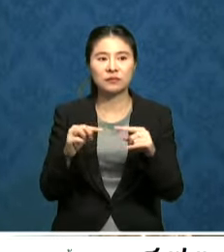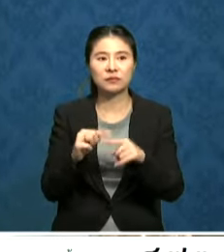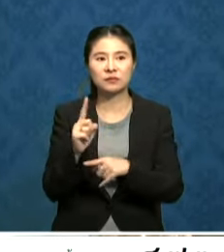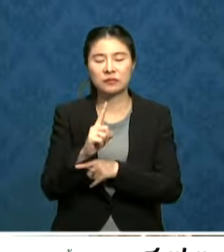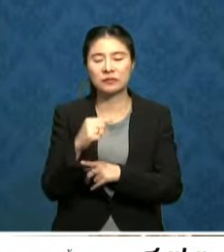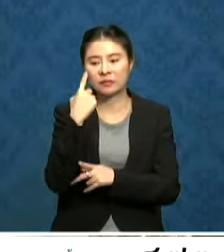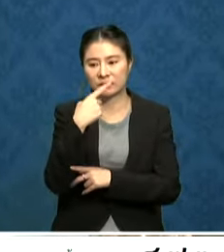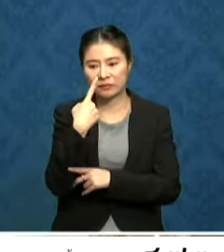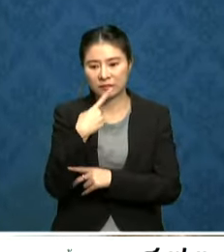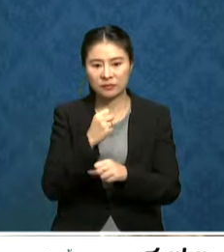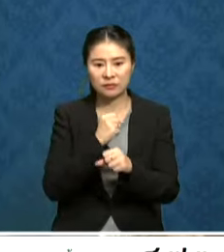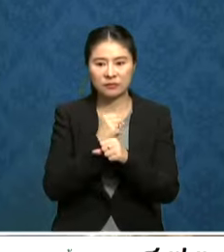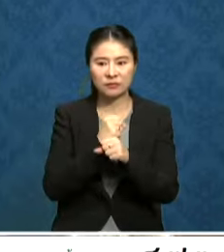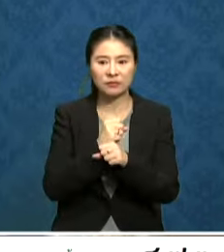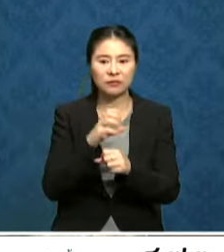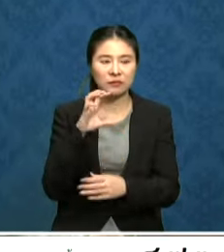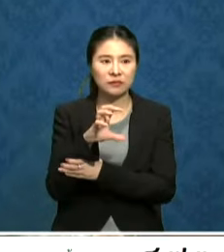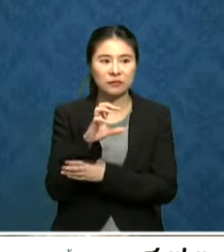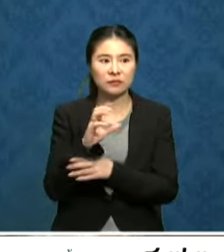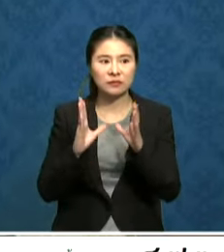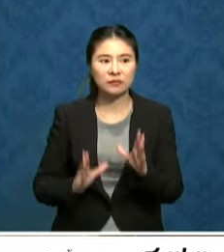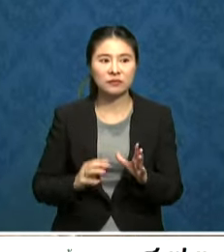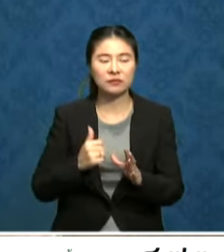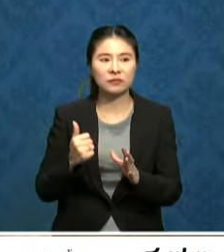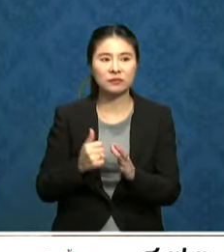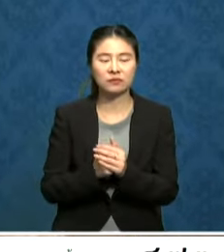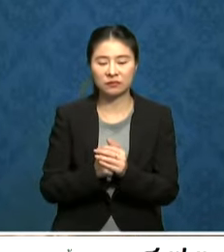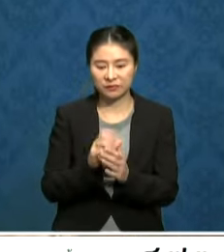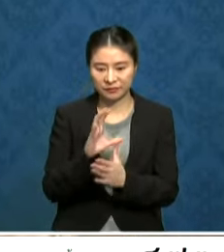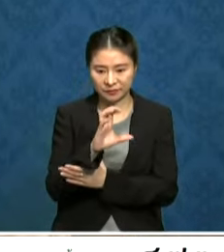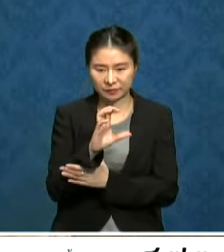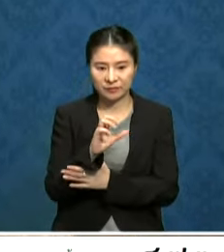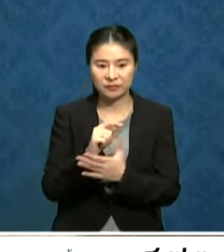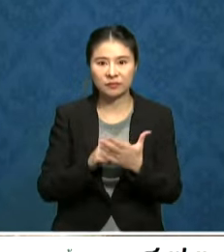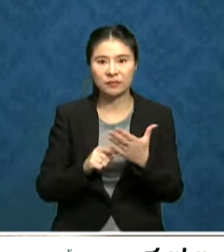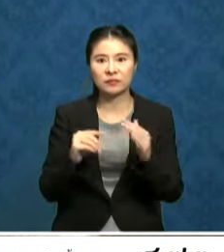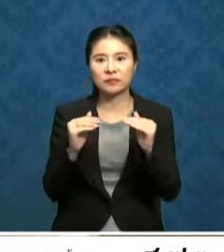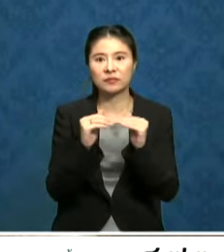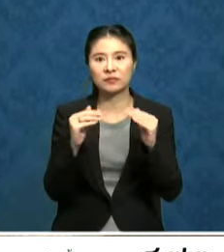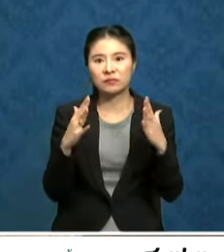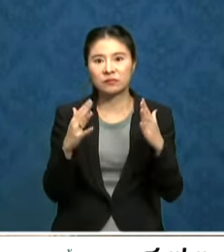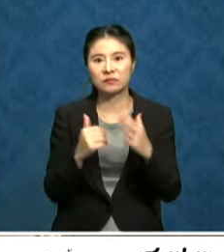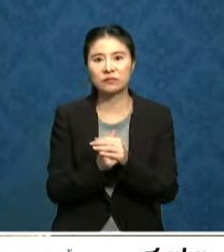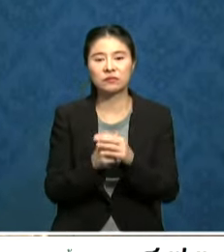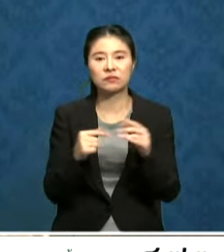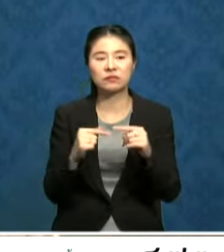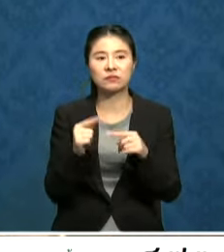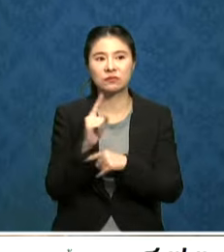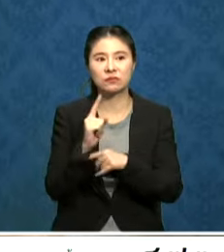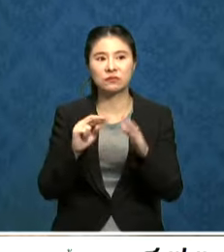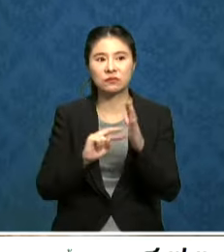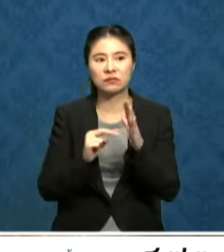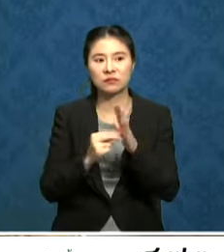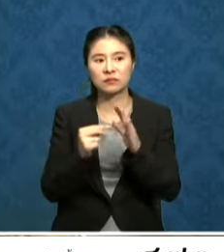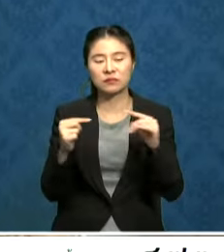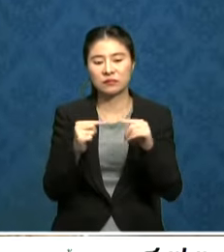ควรมีใครสามารถบให้ผู้อื่นออกไปใช้สิทธิ์ของตนเองได้การใช้สิทธิ์ออกเสียงถือเป็นทาง